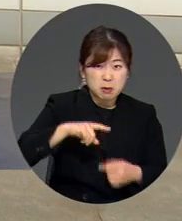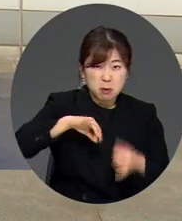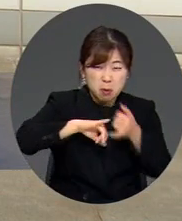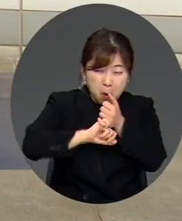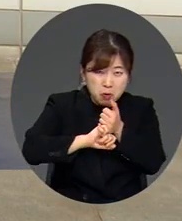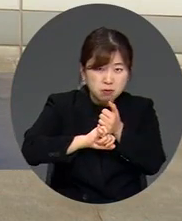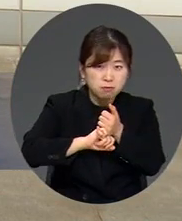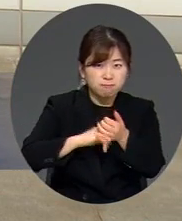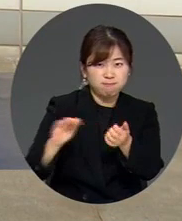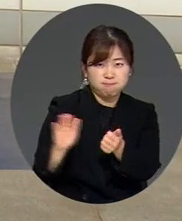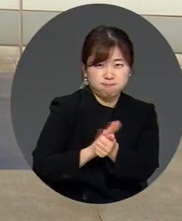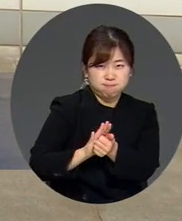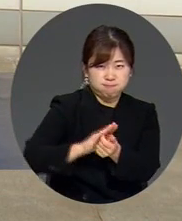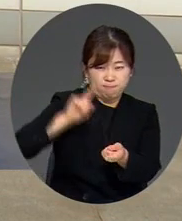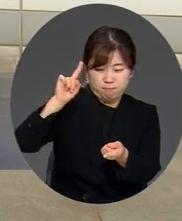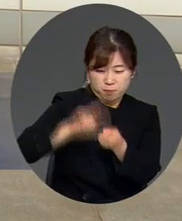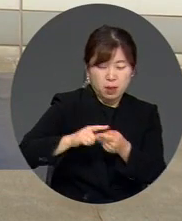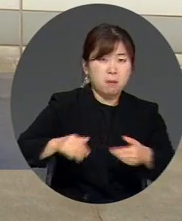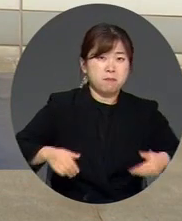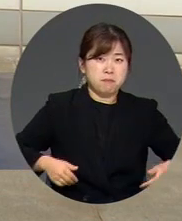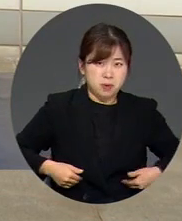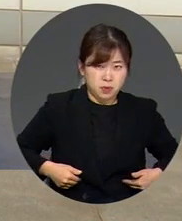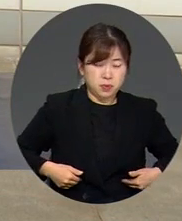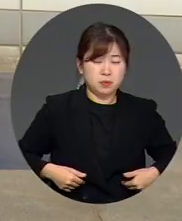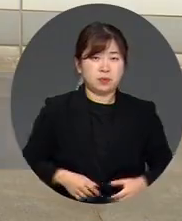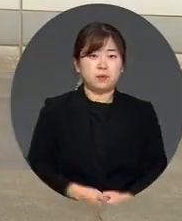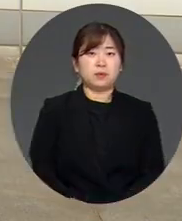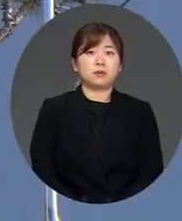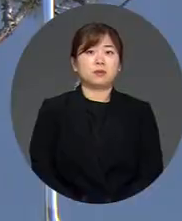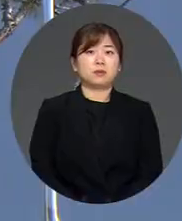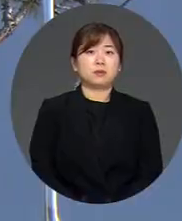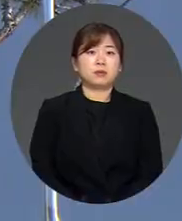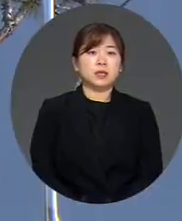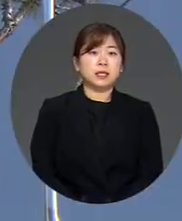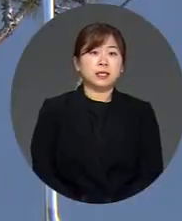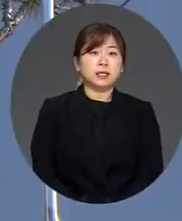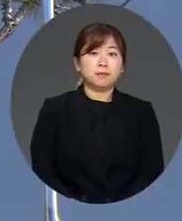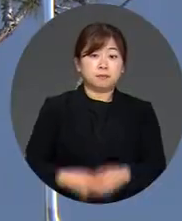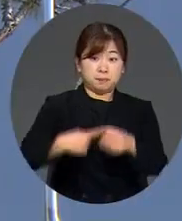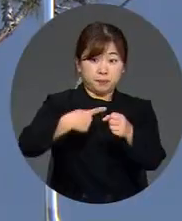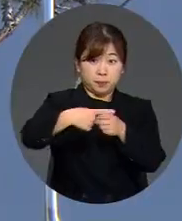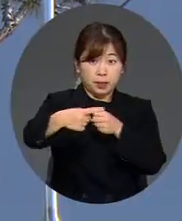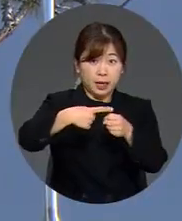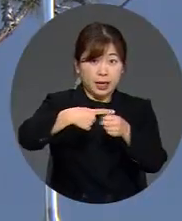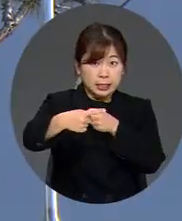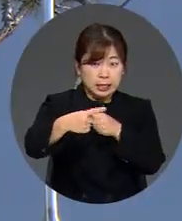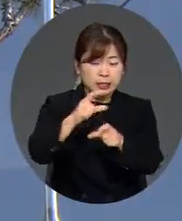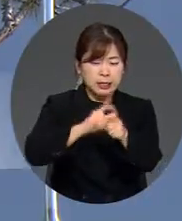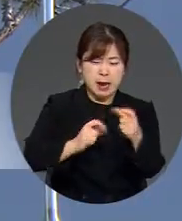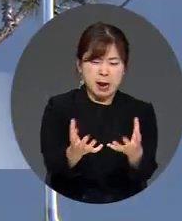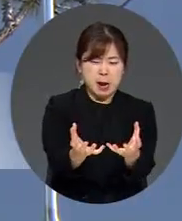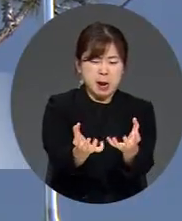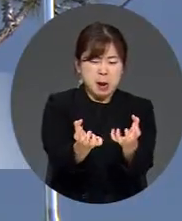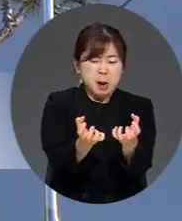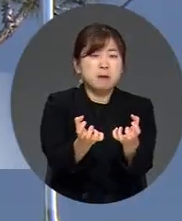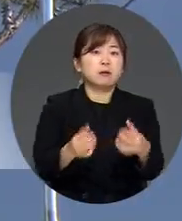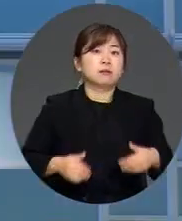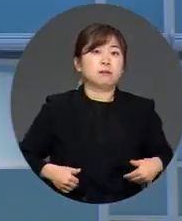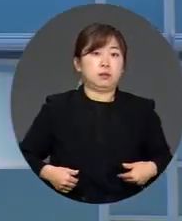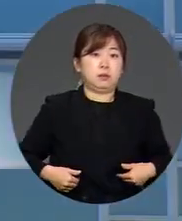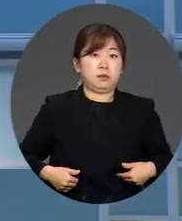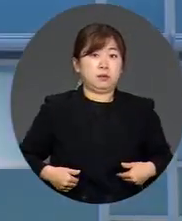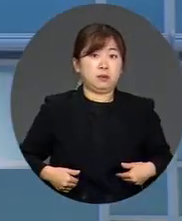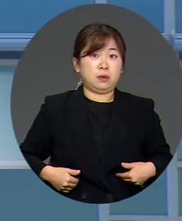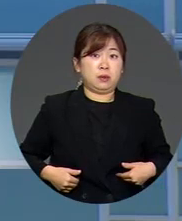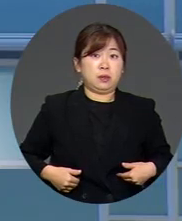서민청 복지 예산이 축소되는 것을 막아내겠습니다. 내년에는 허리띠를 더 졸라맵니다.